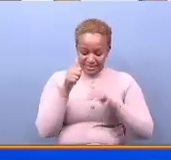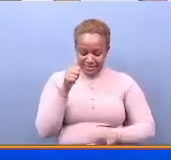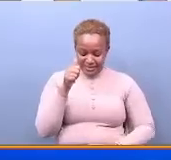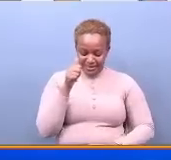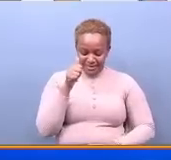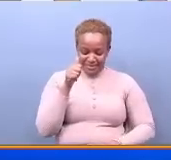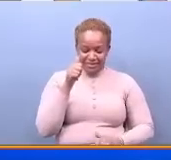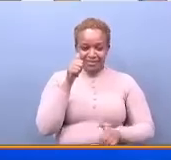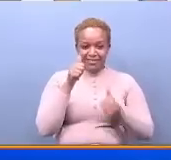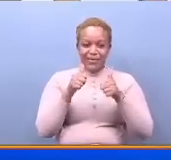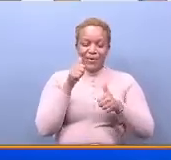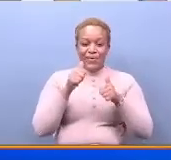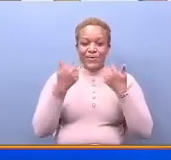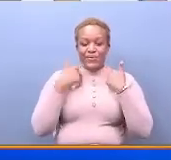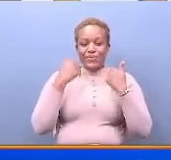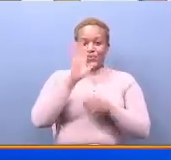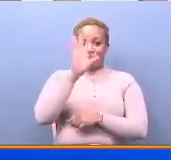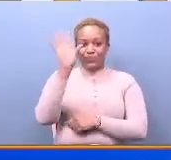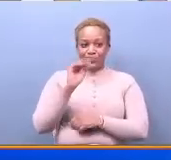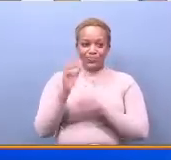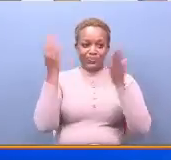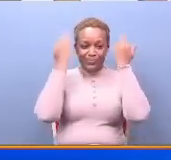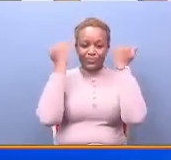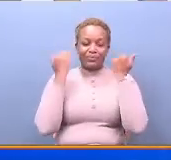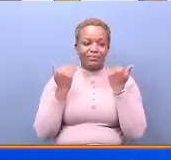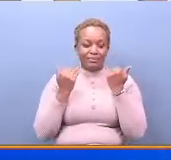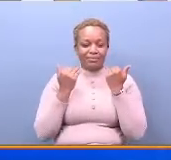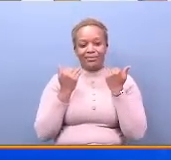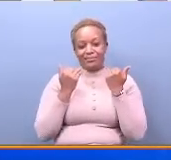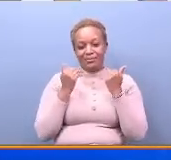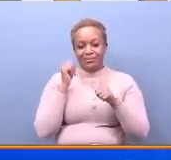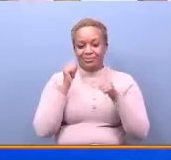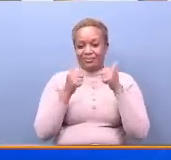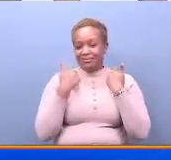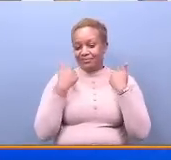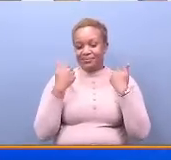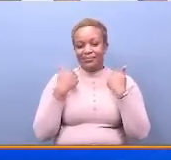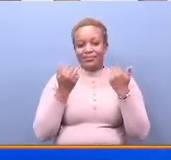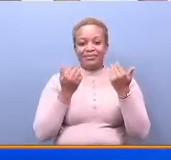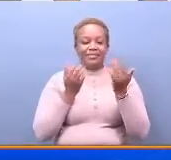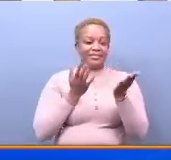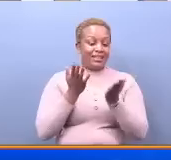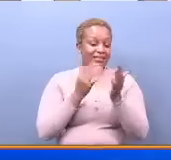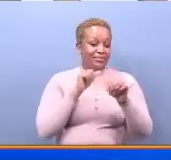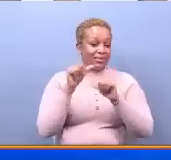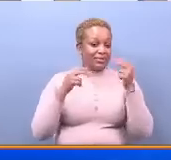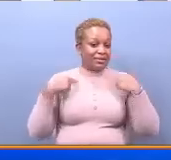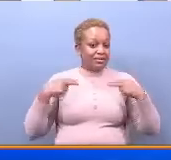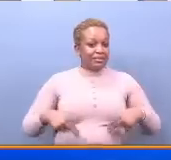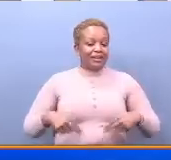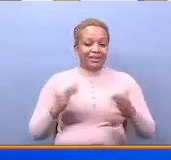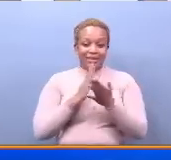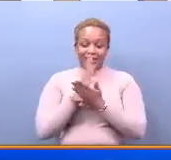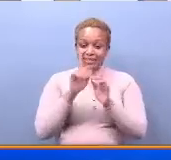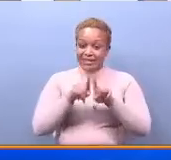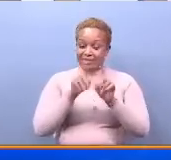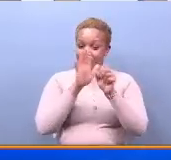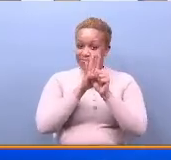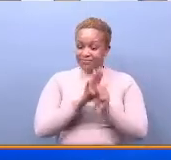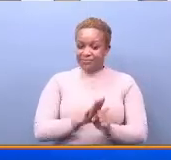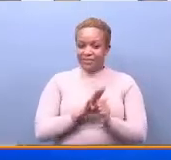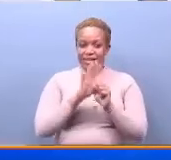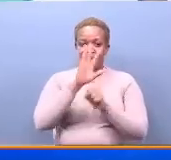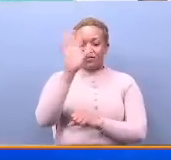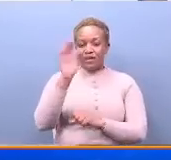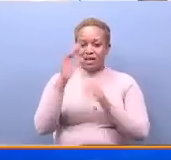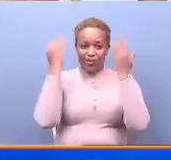hapo, unaenda Africa Court, ambaye inashughulika sana na mambo ya masuala ya human rights. Na ukidhulumiwa African Court, kuna kitu